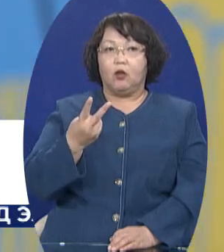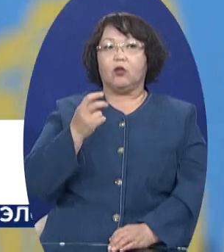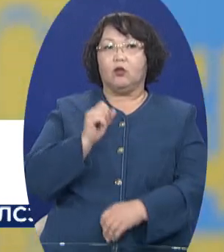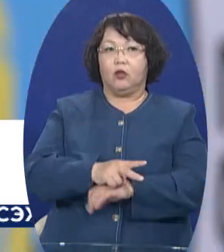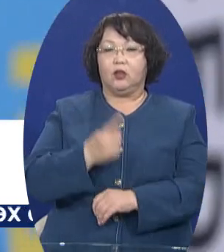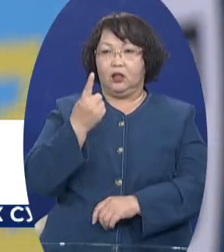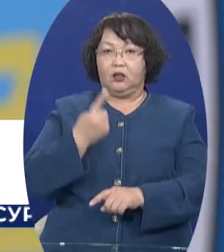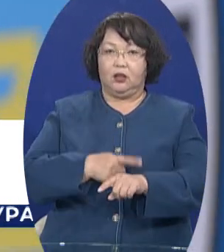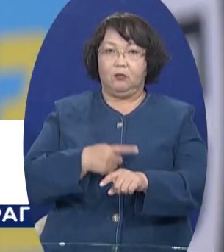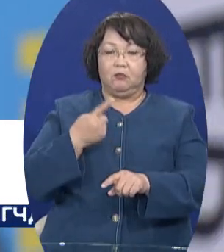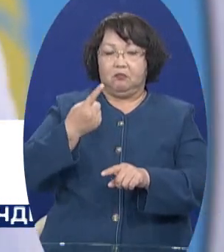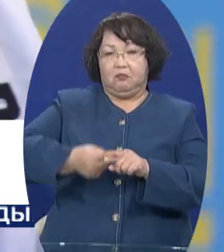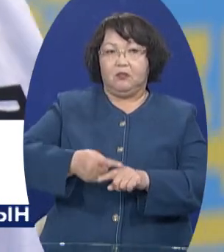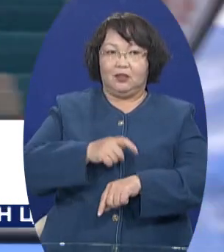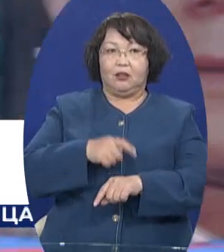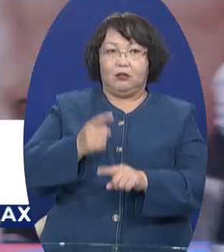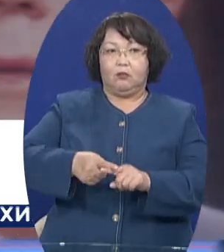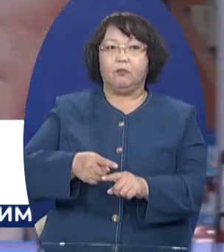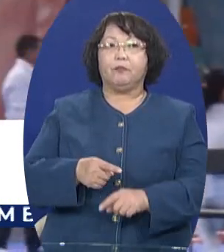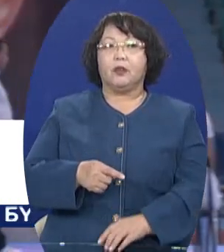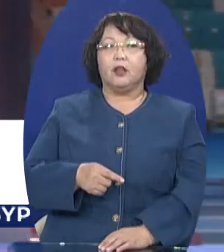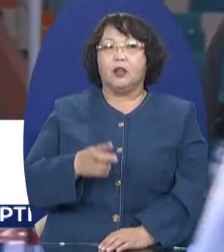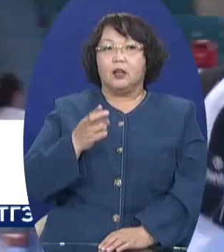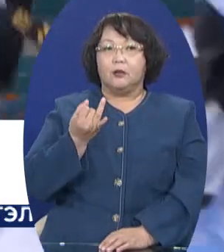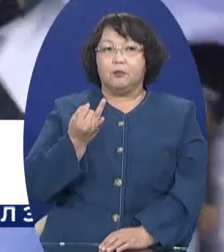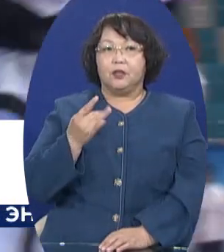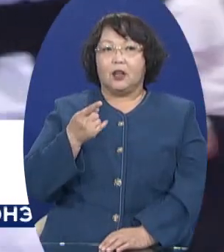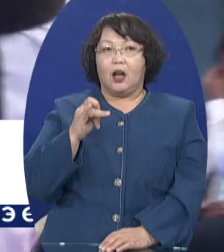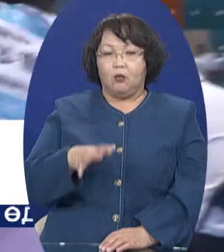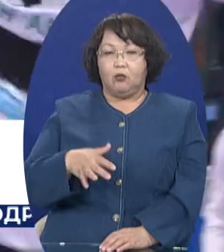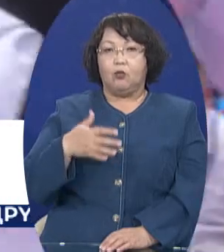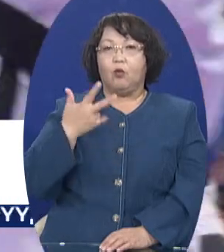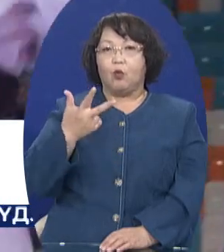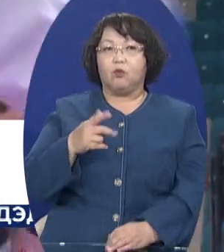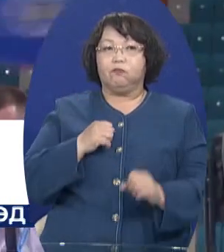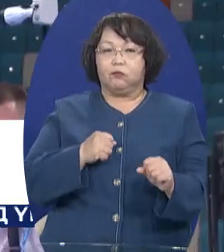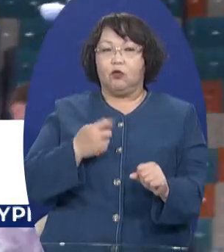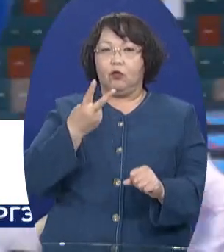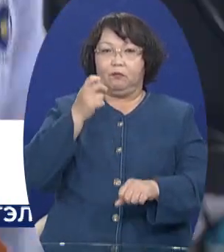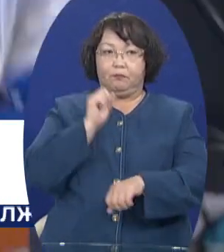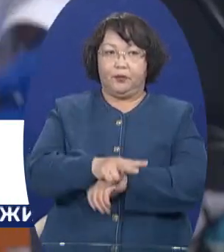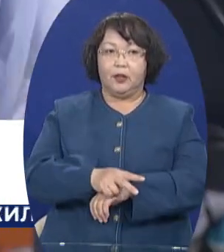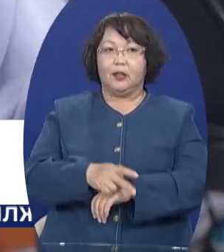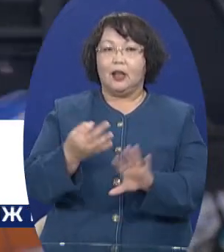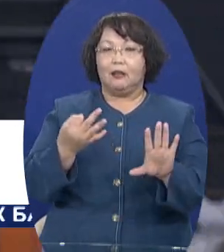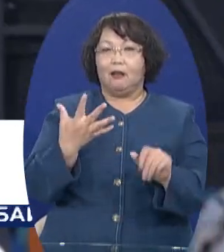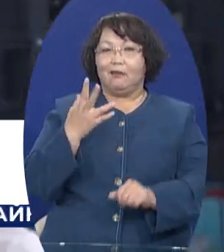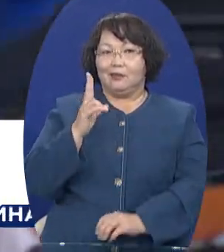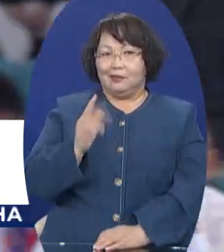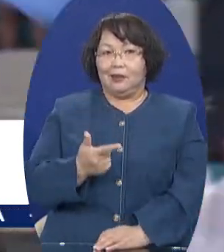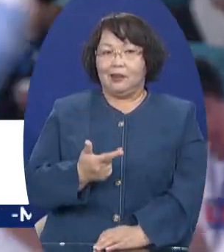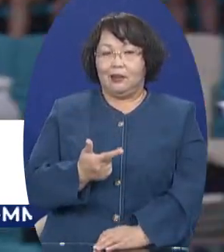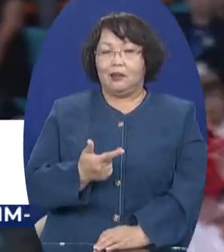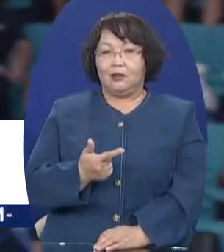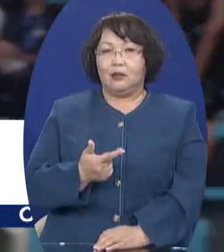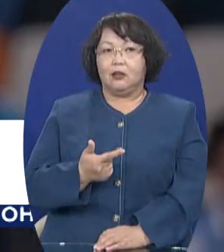бол дэлхийн авраг олон улсын хэмжээний мастер Биш Гарвийн хувьд мөн хэсэгтээ 3 тоглож 2 хожиад байна. Харин 85 кг инжинд тулалдсан